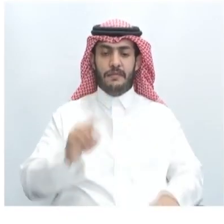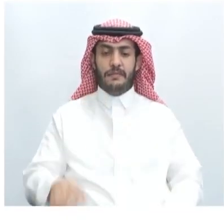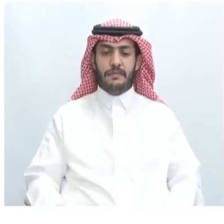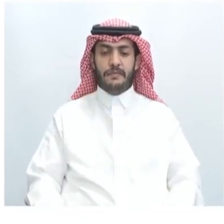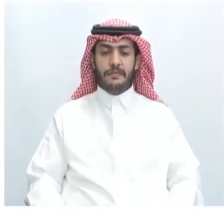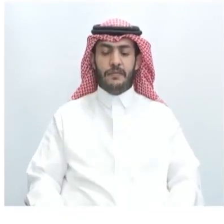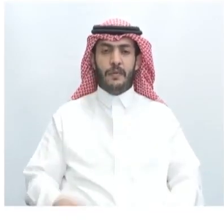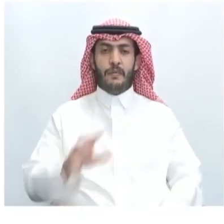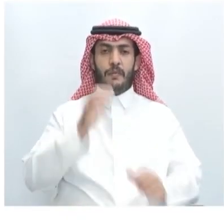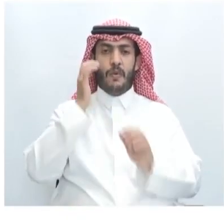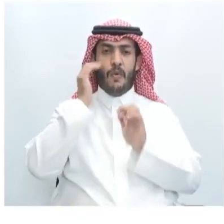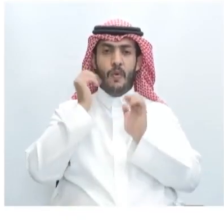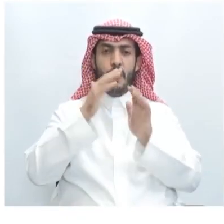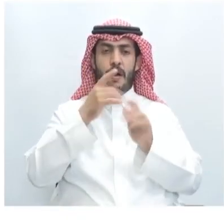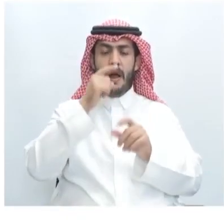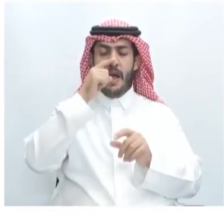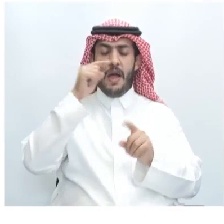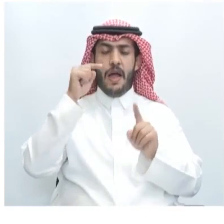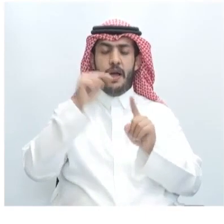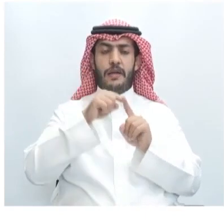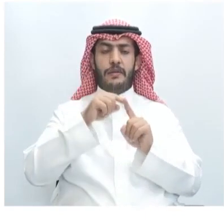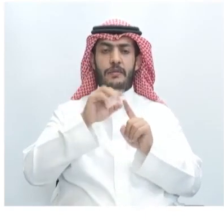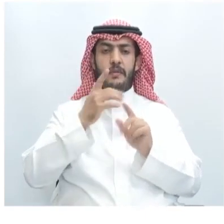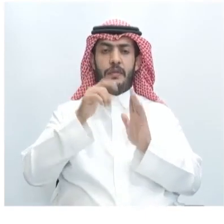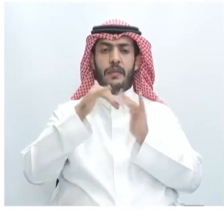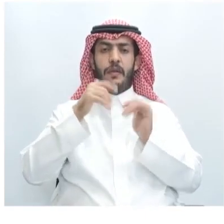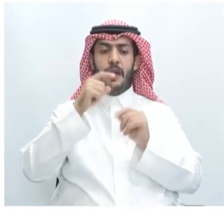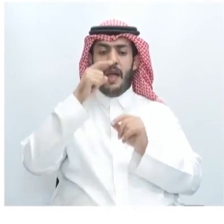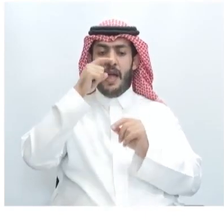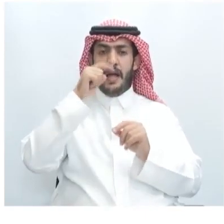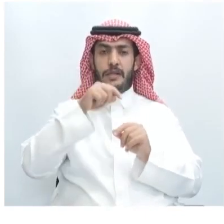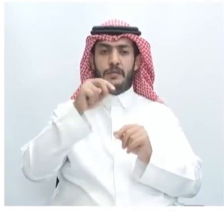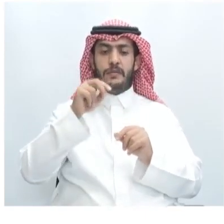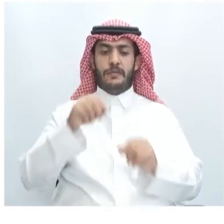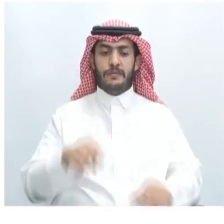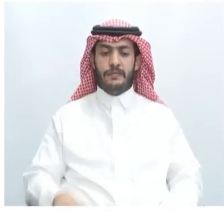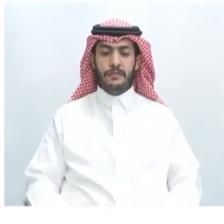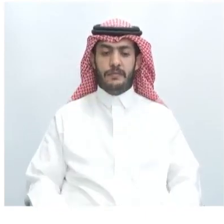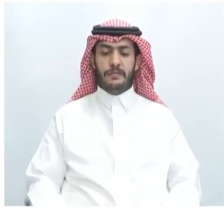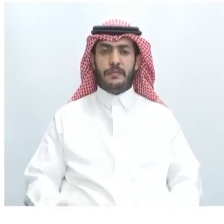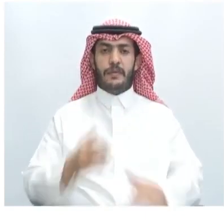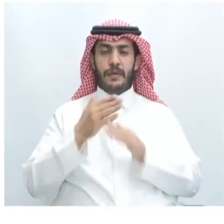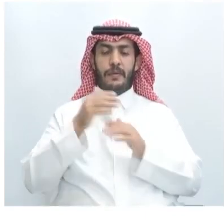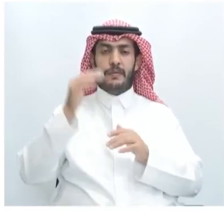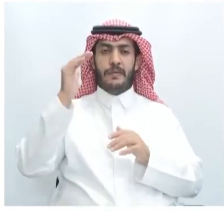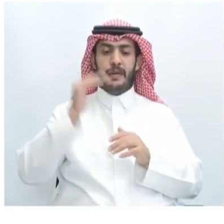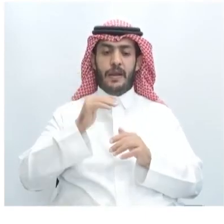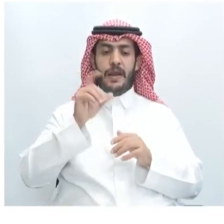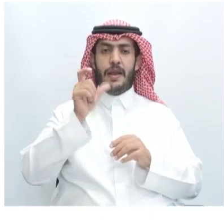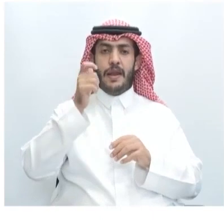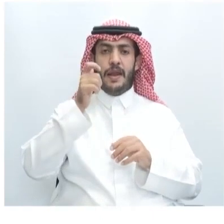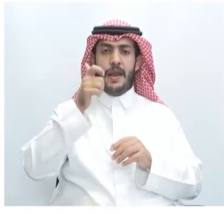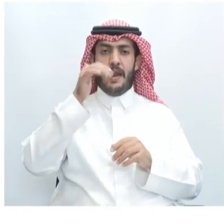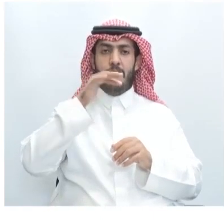فالحريات والحقوق تؤخذ عن طريق ماذا عن طريق القوه حتى بعث النبي صلى الله عليه وسلم